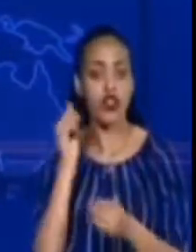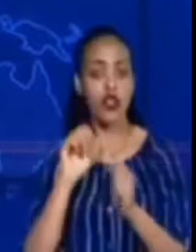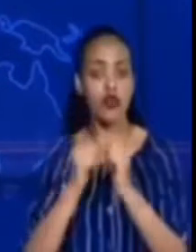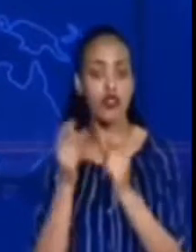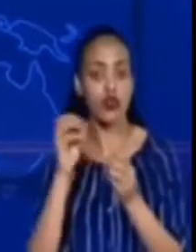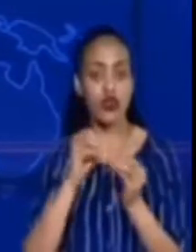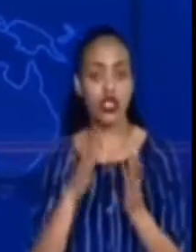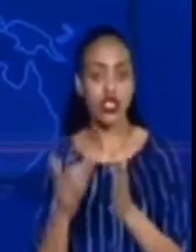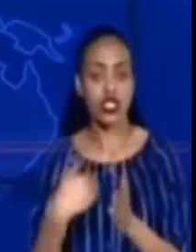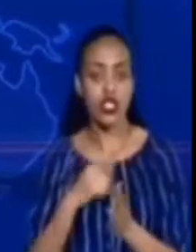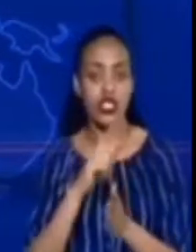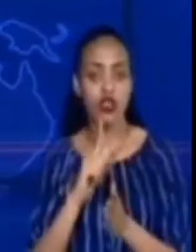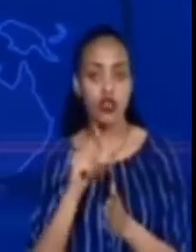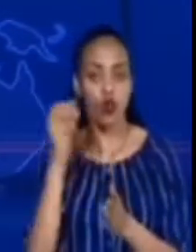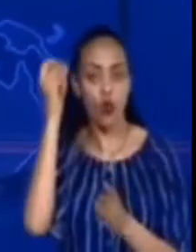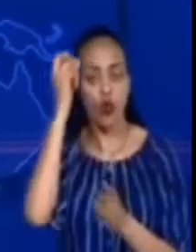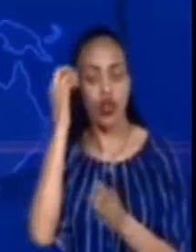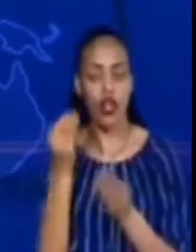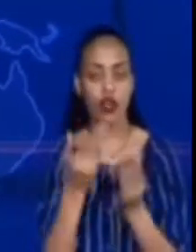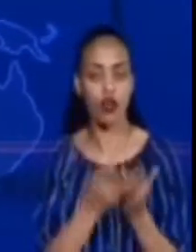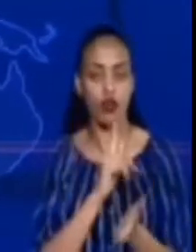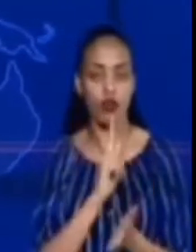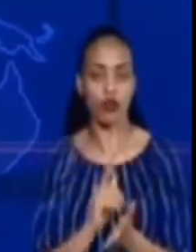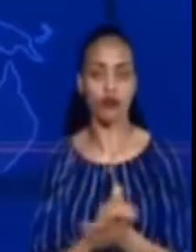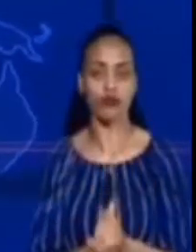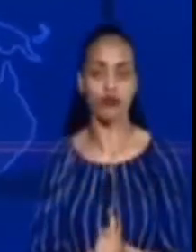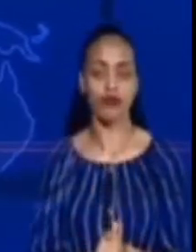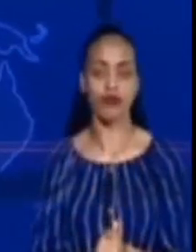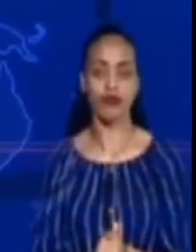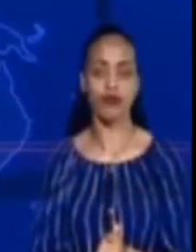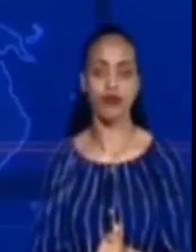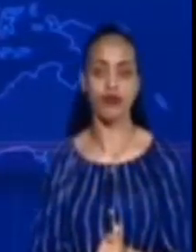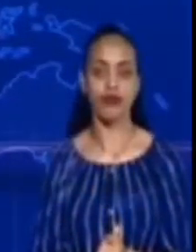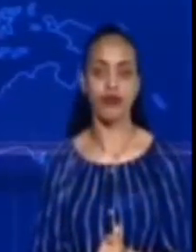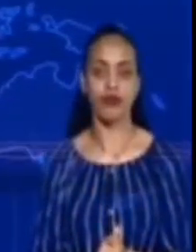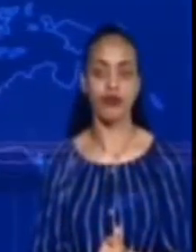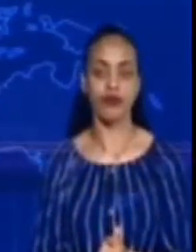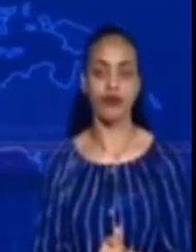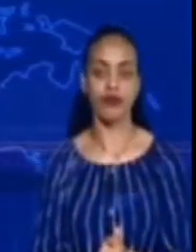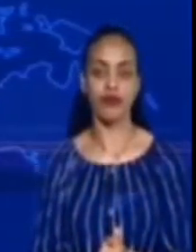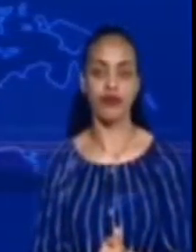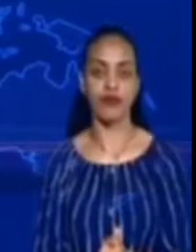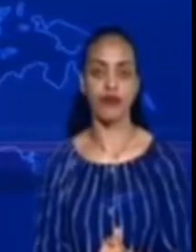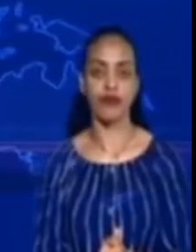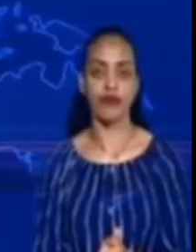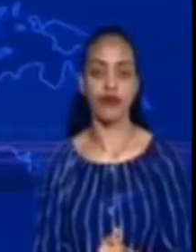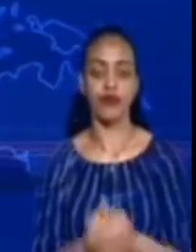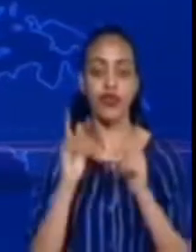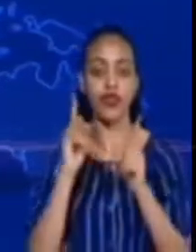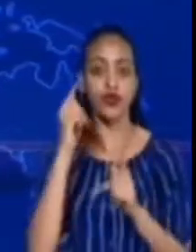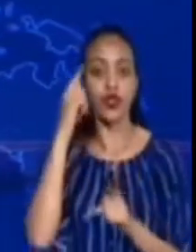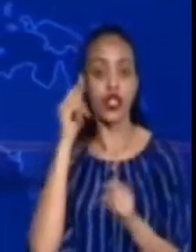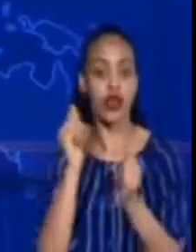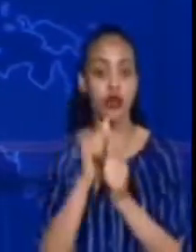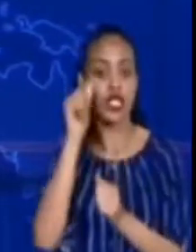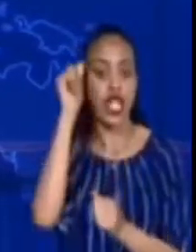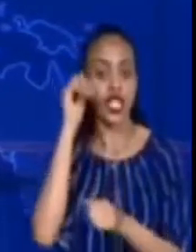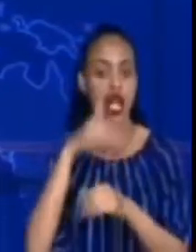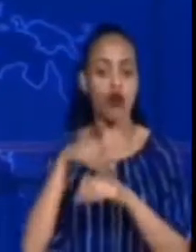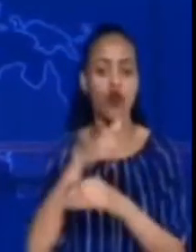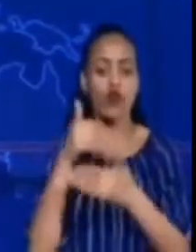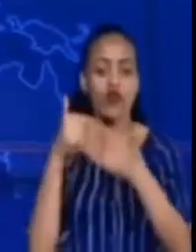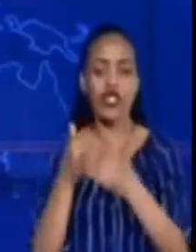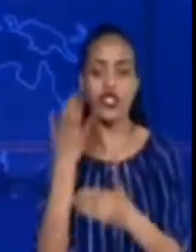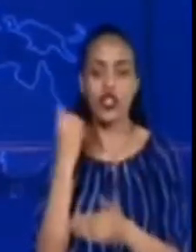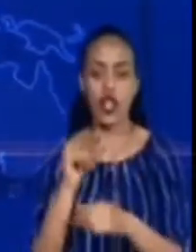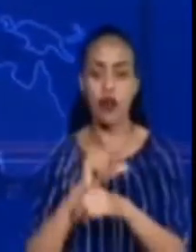ናቸው በጣም የተከበሩ ናቸው በጣም የተወደዱ ናቸው ይታያችሁ ዘመድኩን እኔን እንኳን የሚከታተል ሰው